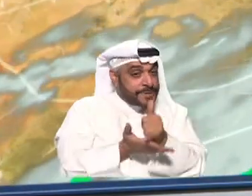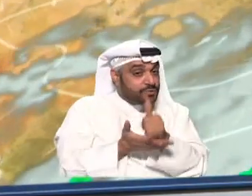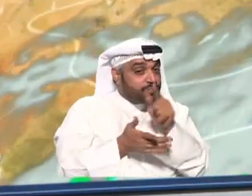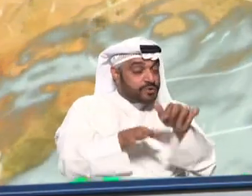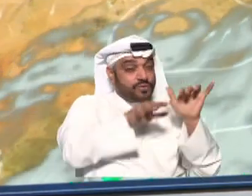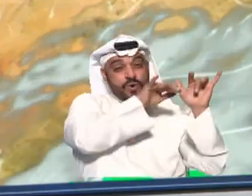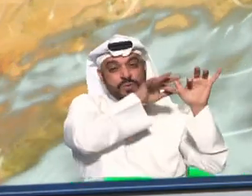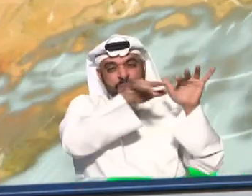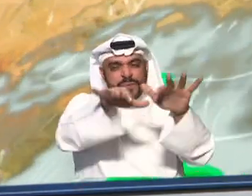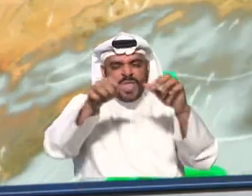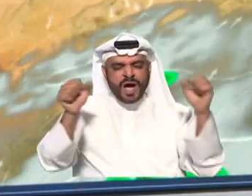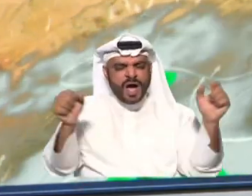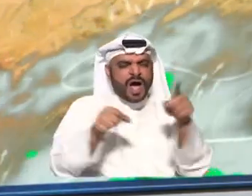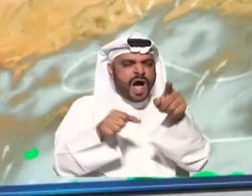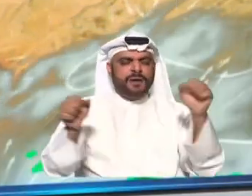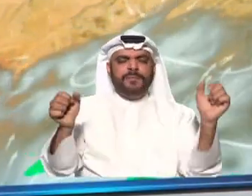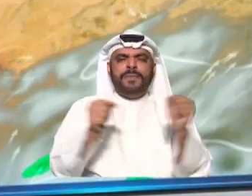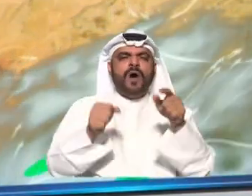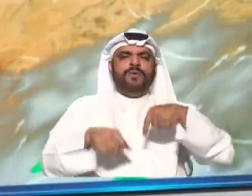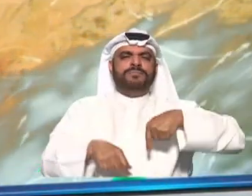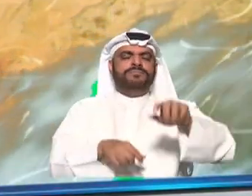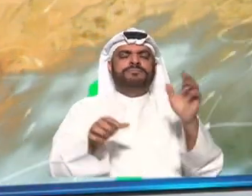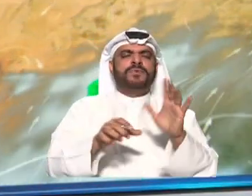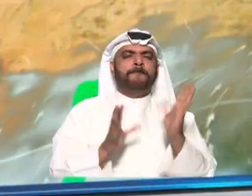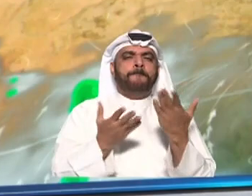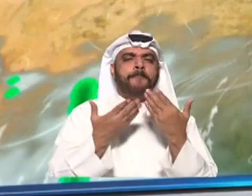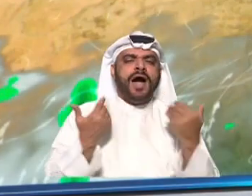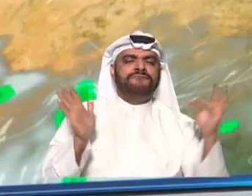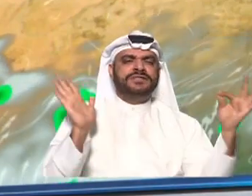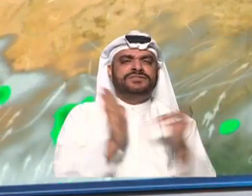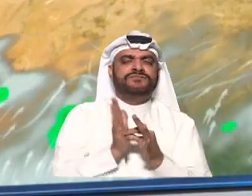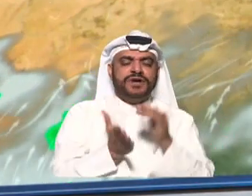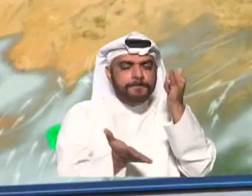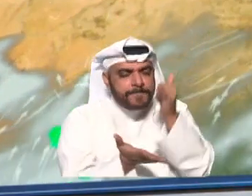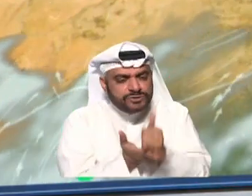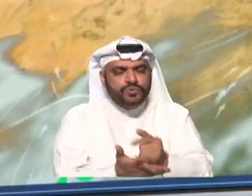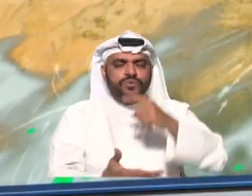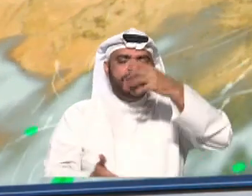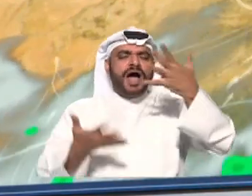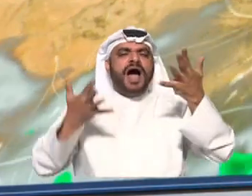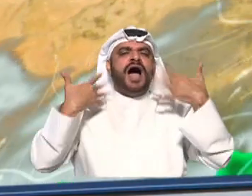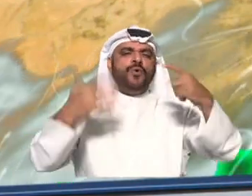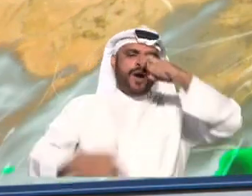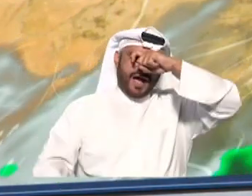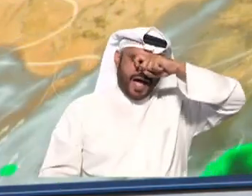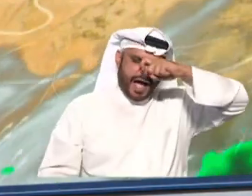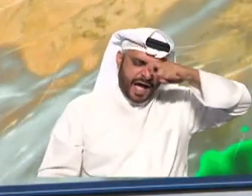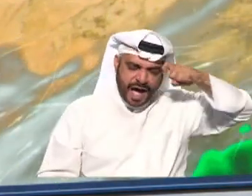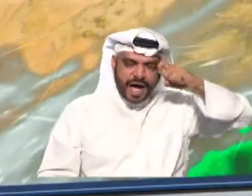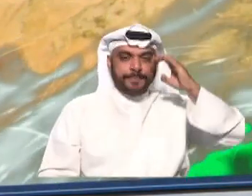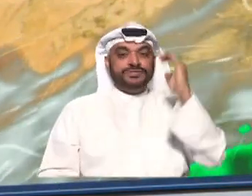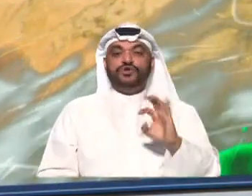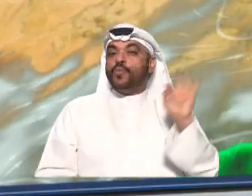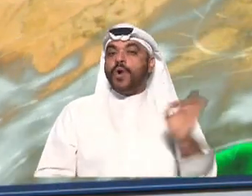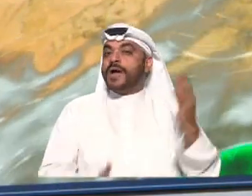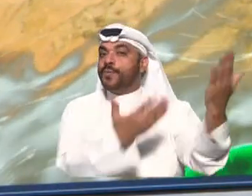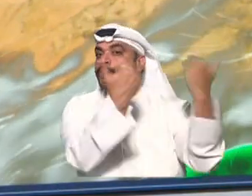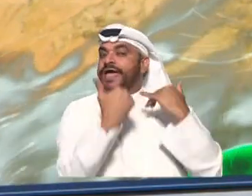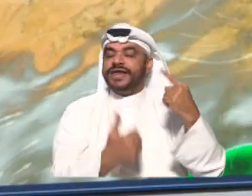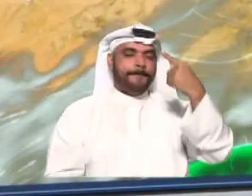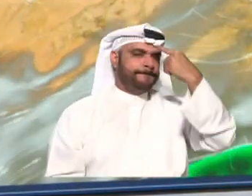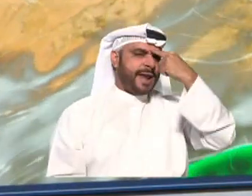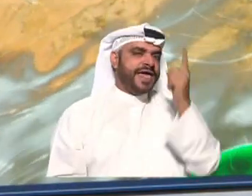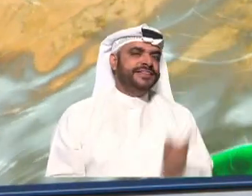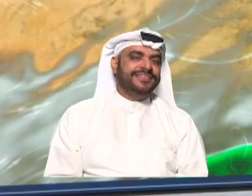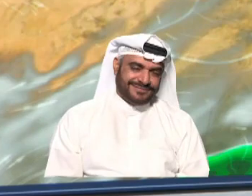علينا بهواء جنوبي شرقي إلى شمالي غربي، وعبور لبعض السحب متوقع اليوم حتى نهاية نهار يوم الغد، لكن بشكل عام